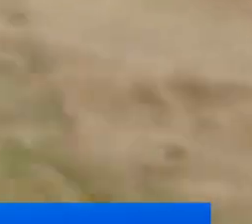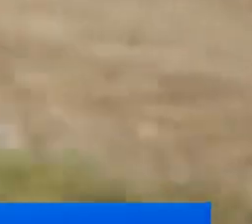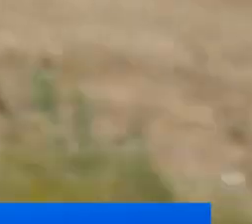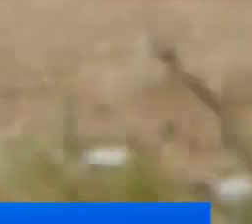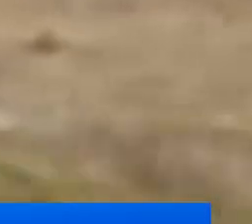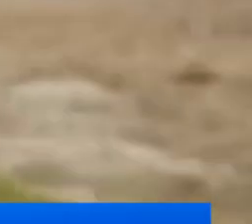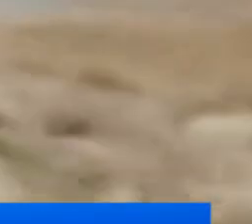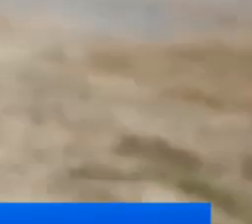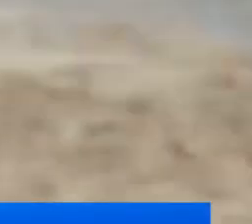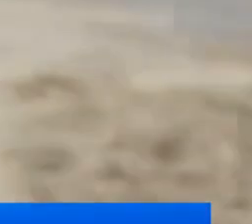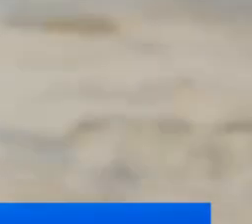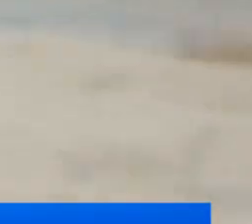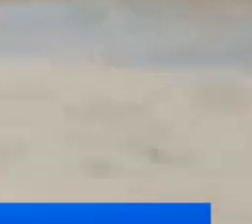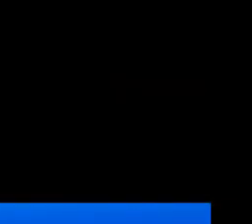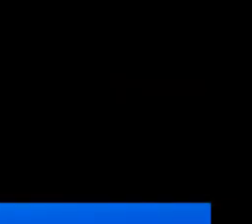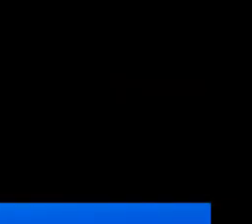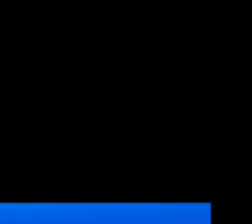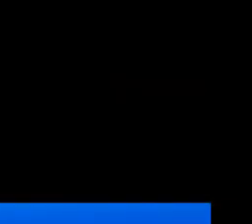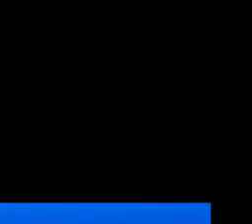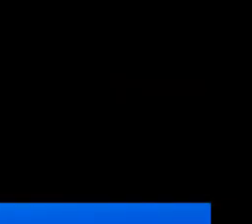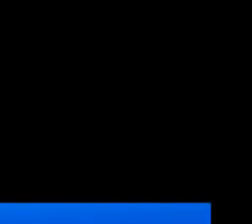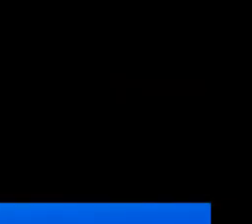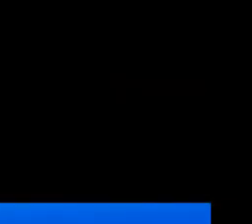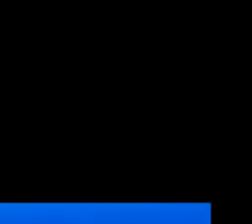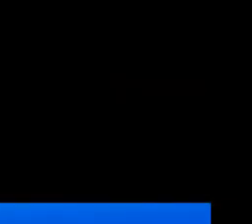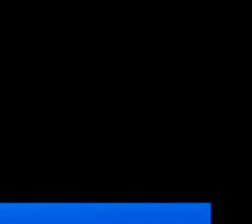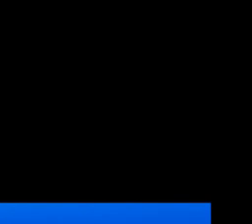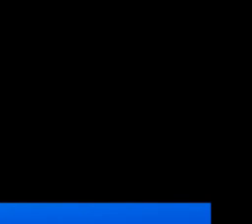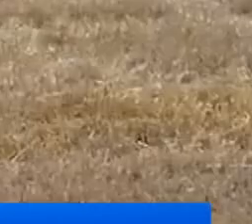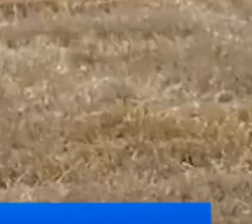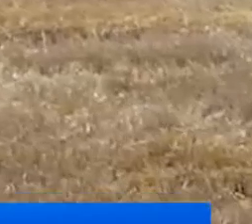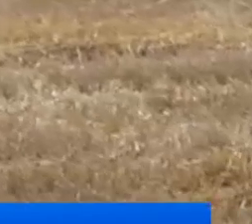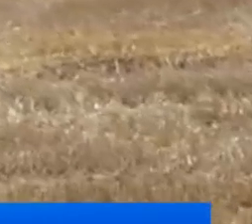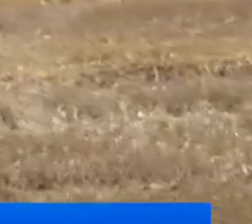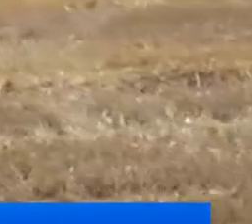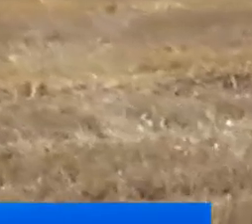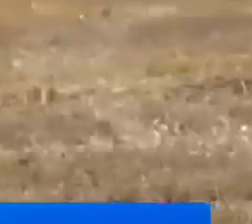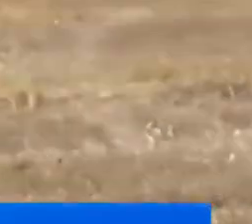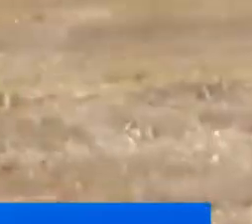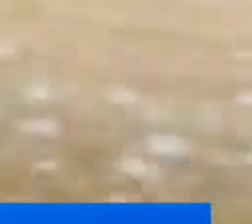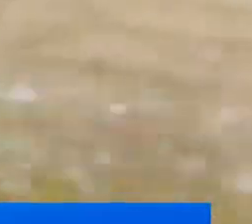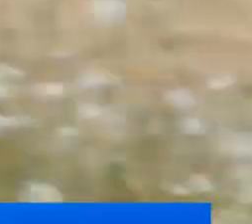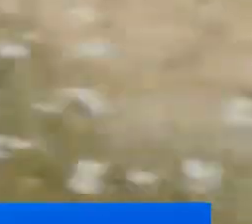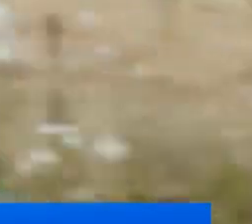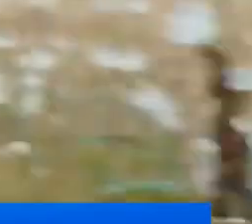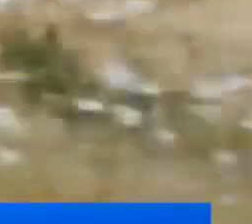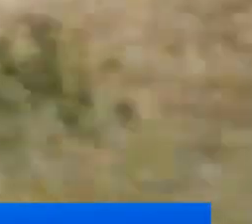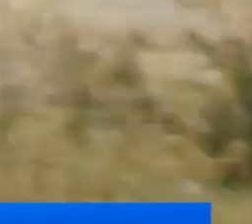onlara koymam Eller anlamaz seni obeb eksik yanımda